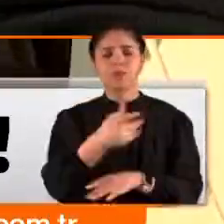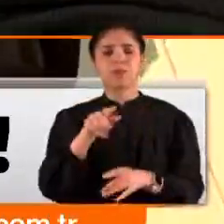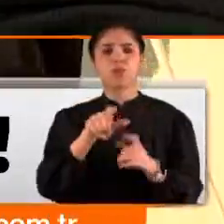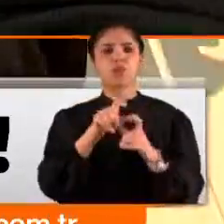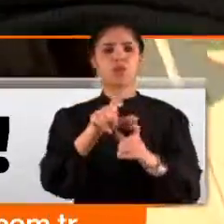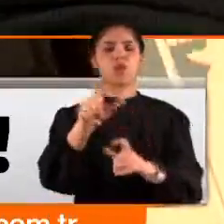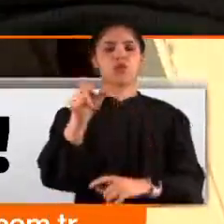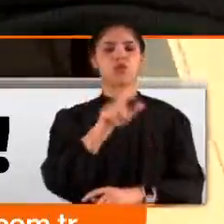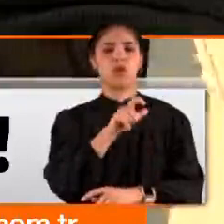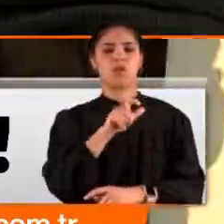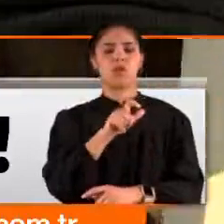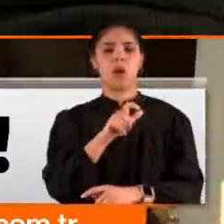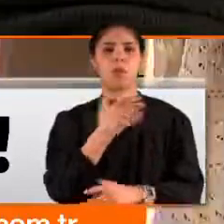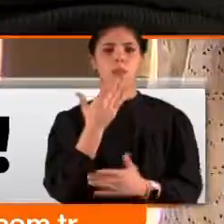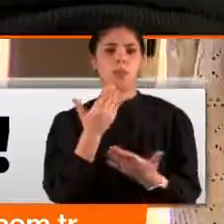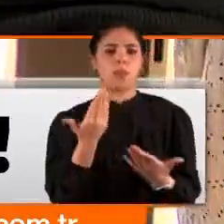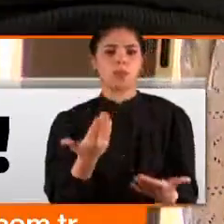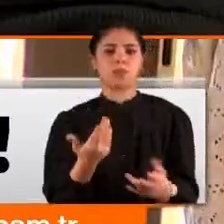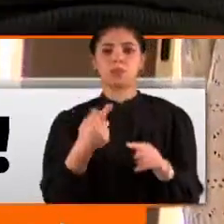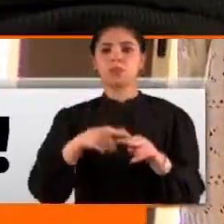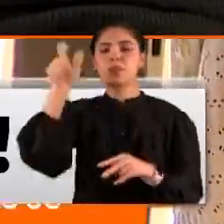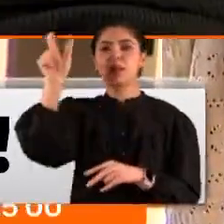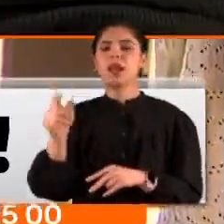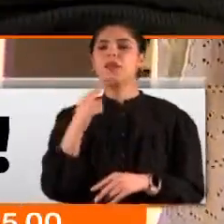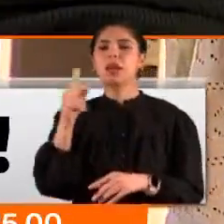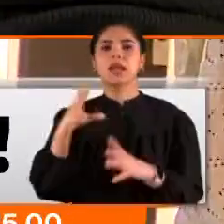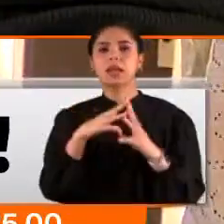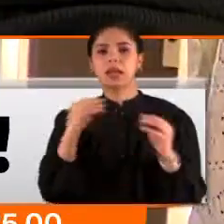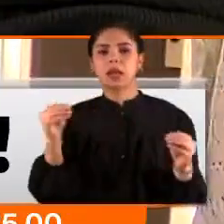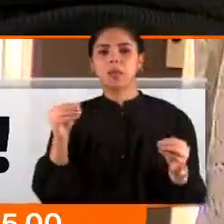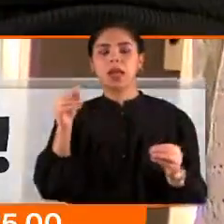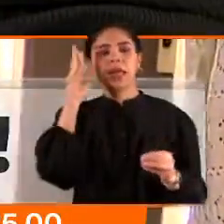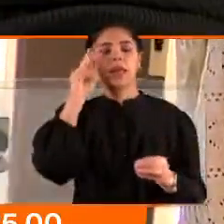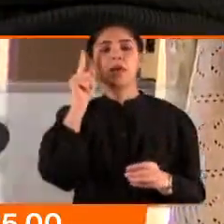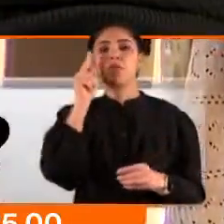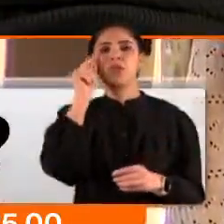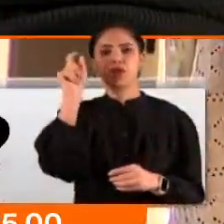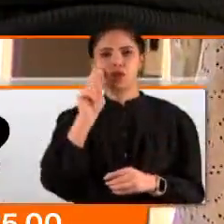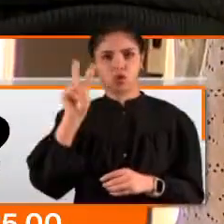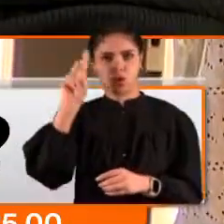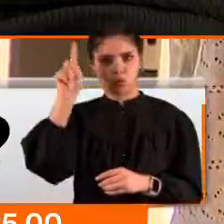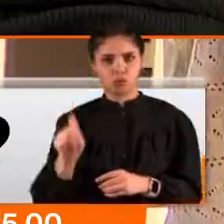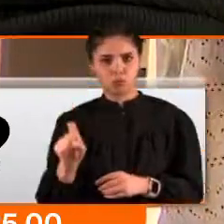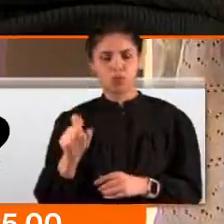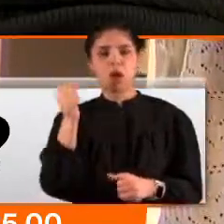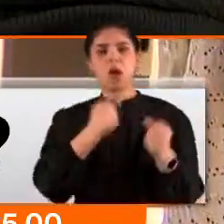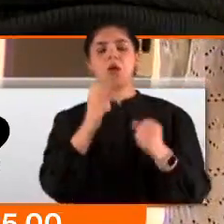sorunun da yanıtı hala cevapsız Arife Gökçe'nin kaybolduğu gün burada yabancı birilerini gördün mü